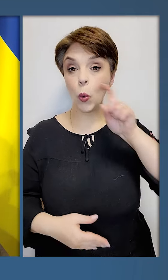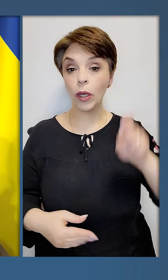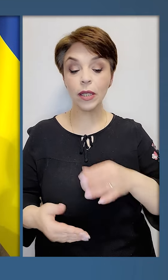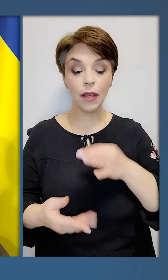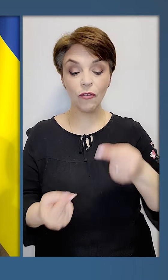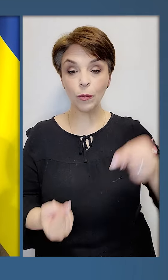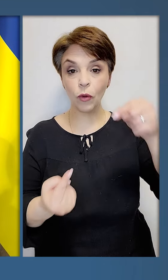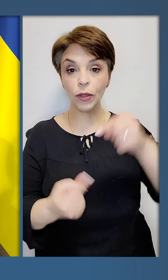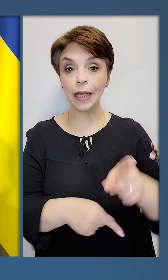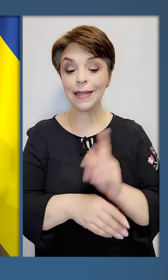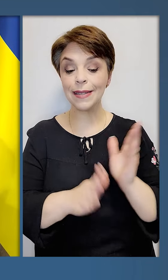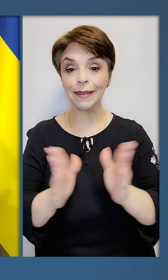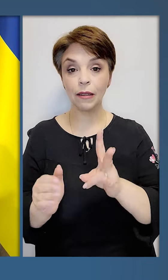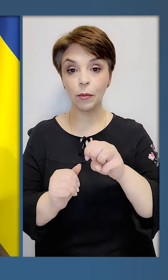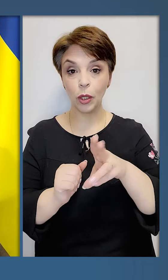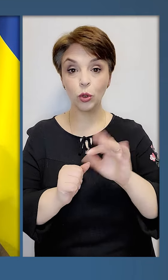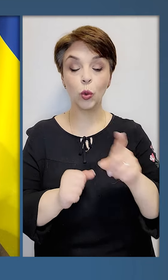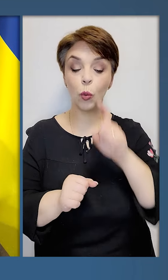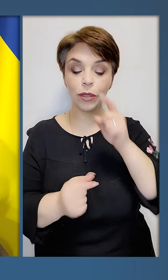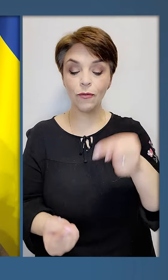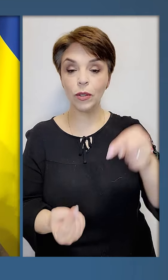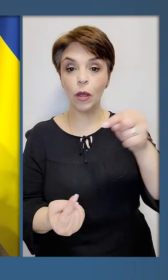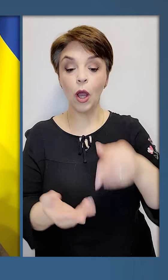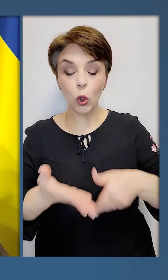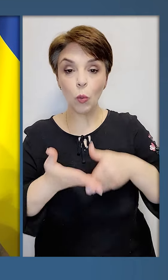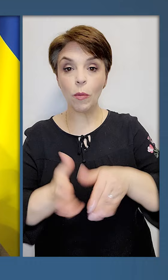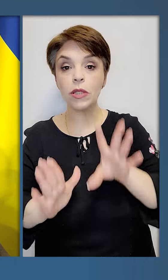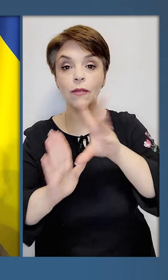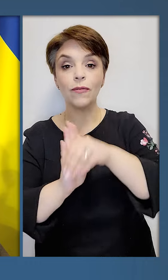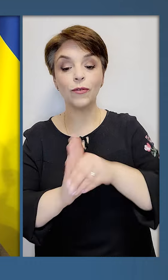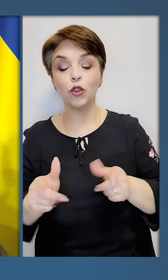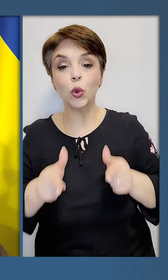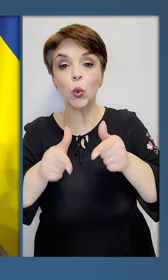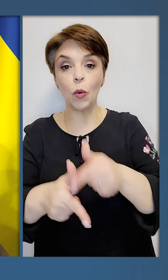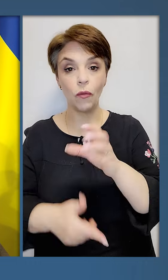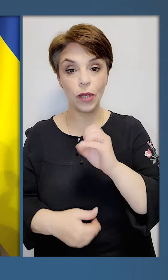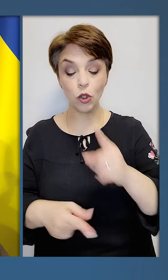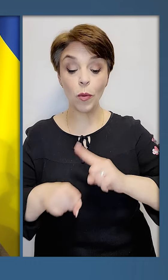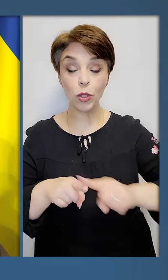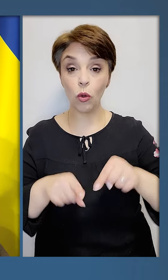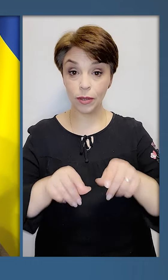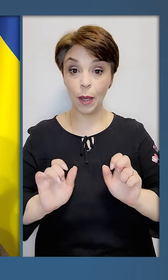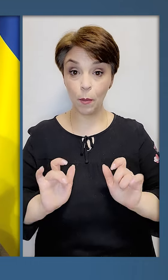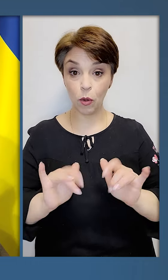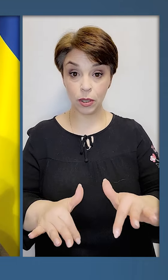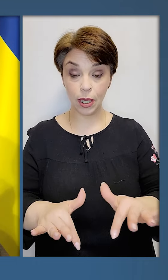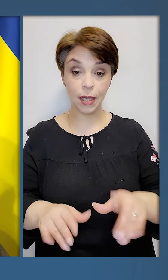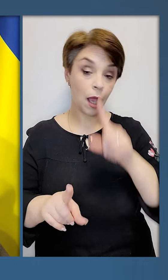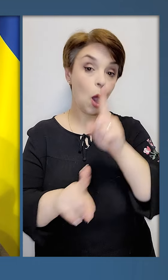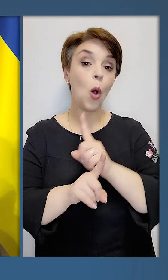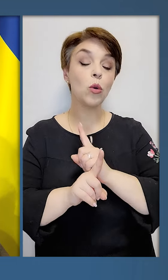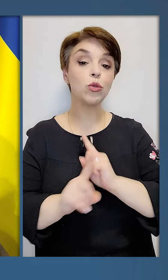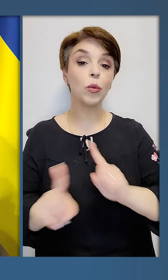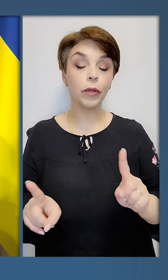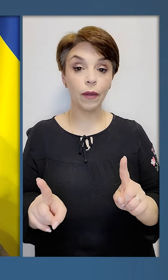Україні відповідати стандартам НАТО, щоб допомогти Україні з вступом до ЄС, щоб прискорити цей процес. І